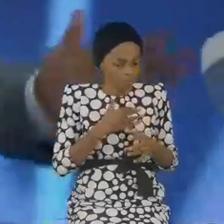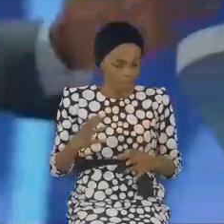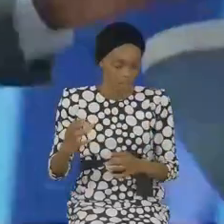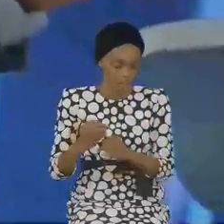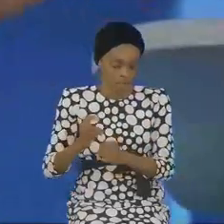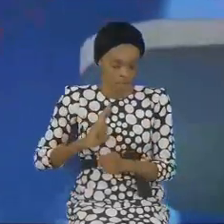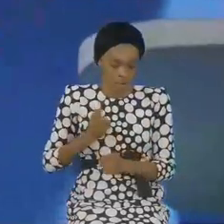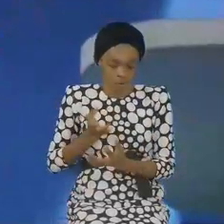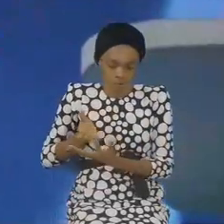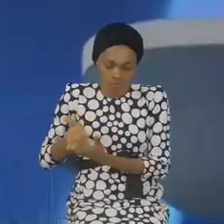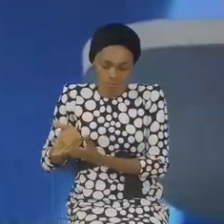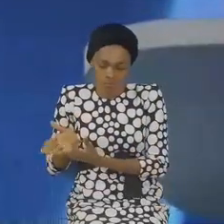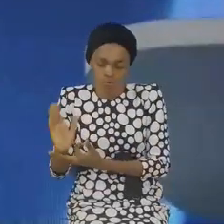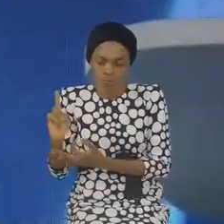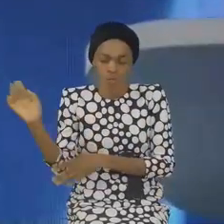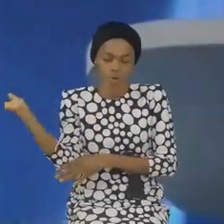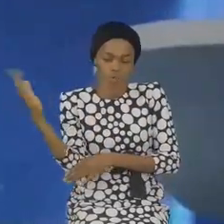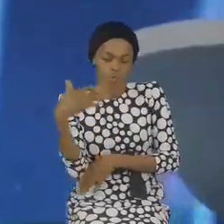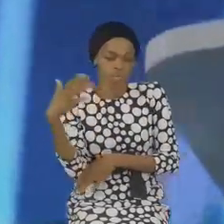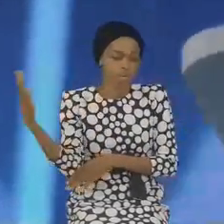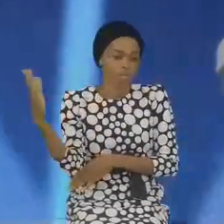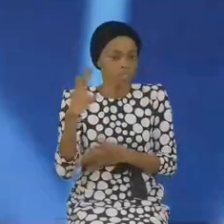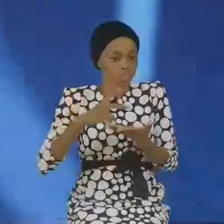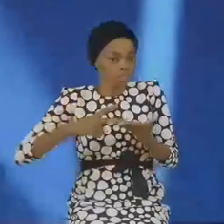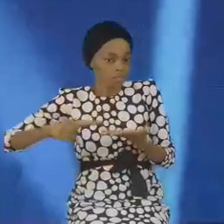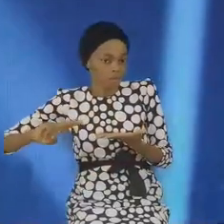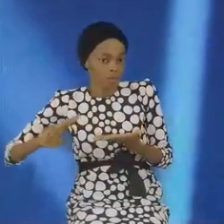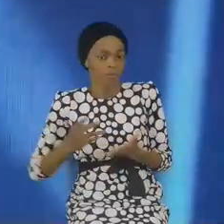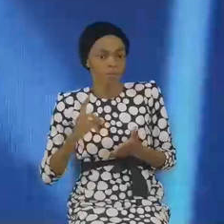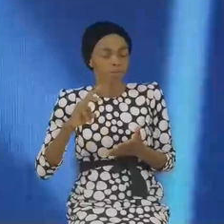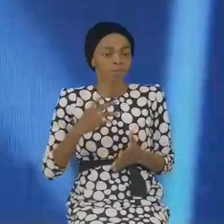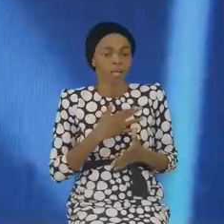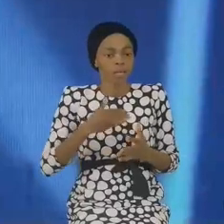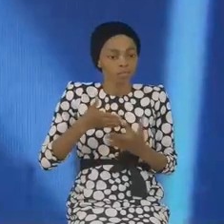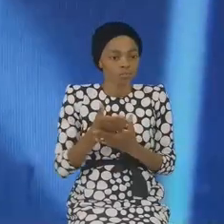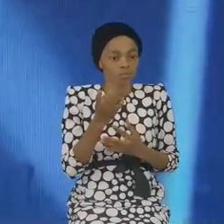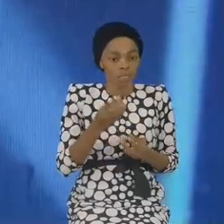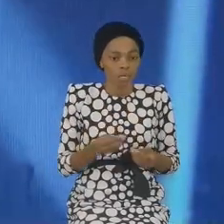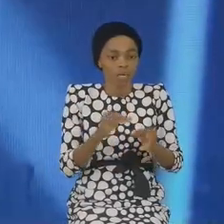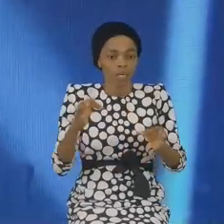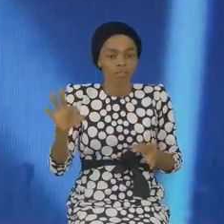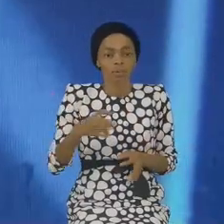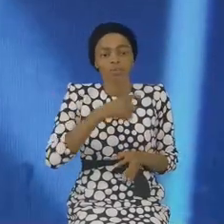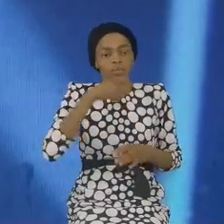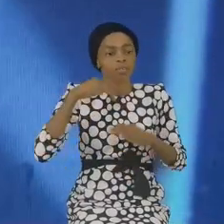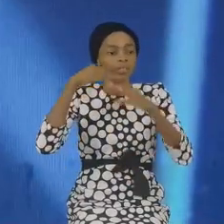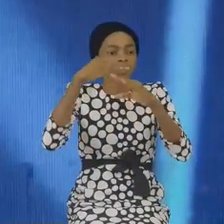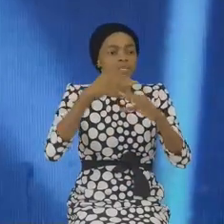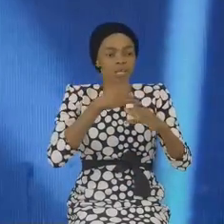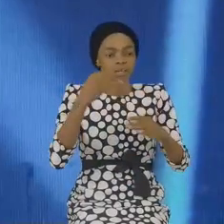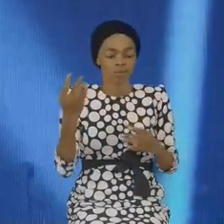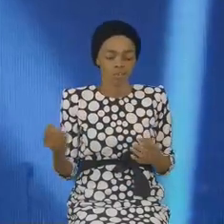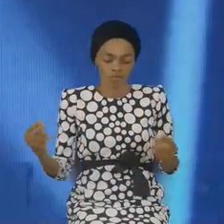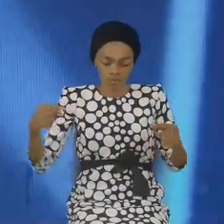conduits dans le désert. Deuxième partie, dans une terre aride et pleine de fosses, dans une terre